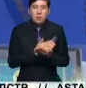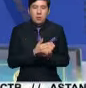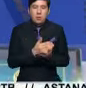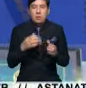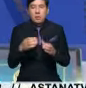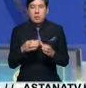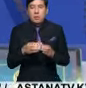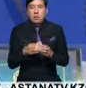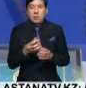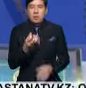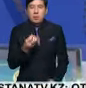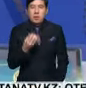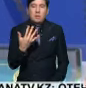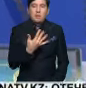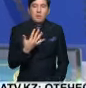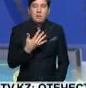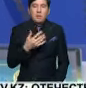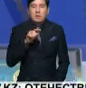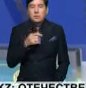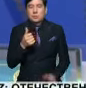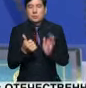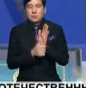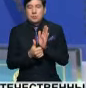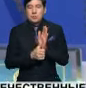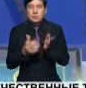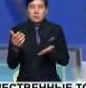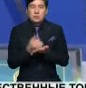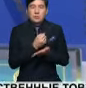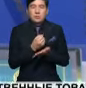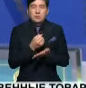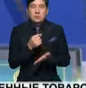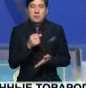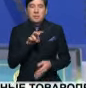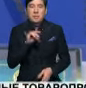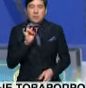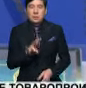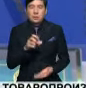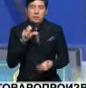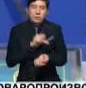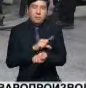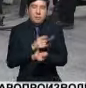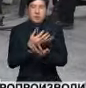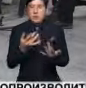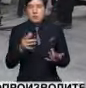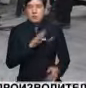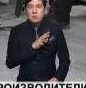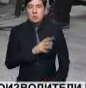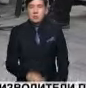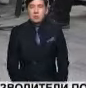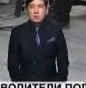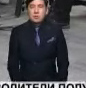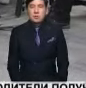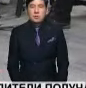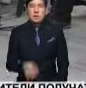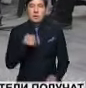сообществе, так из 5 из 6 проб обнаружены мефедрон и другие виды наркотиков.